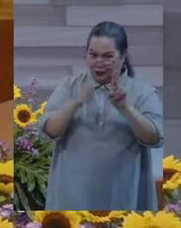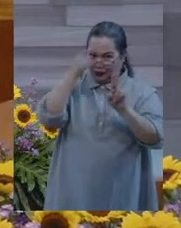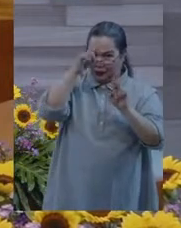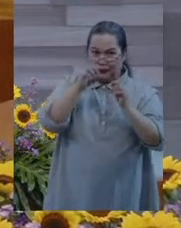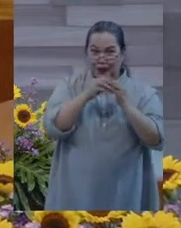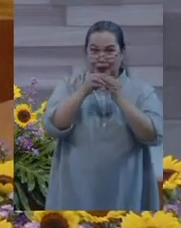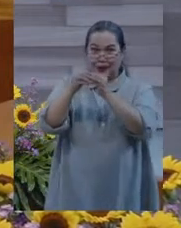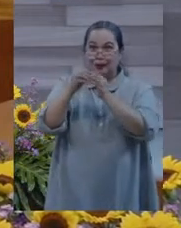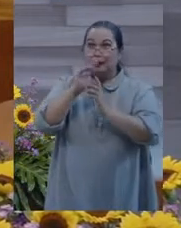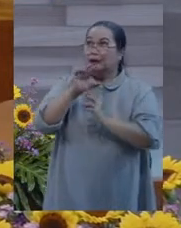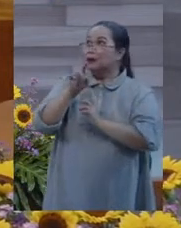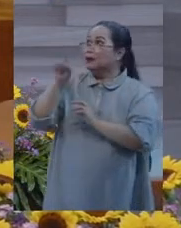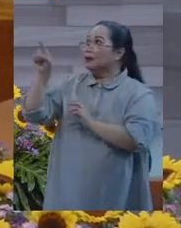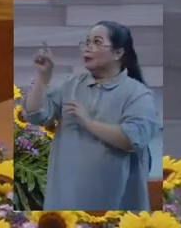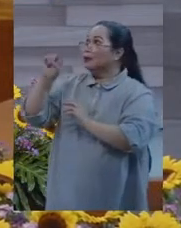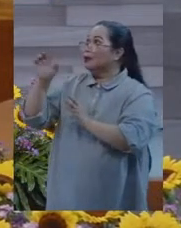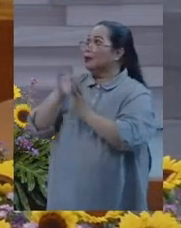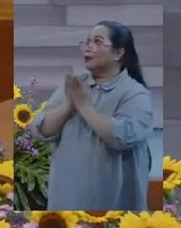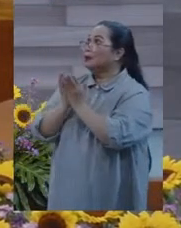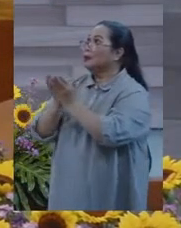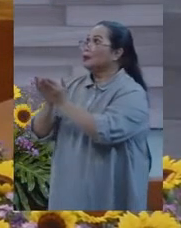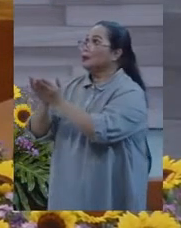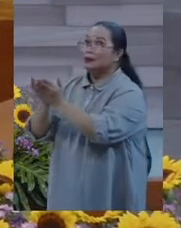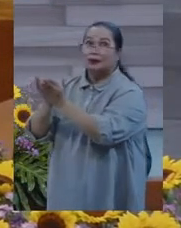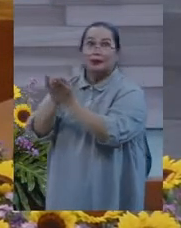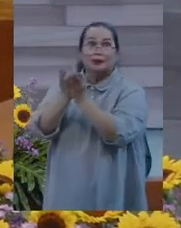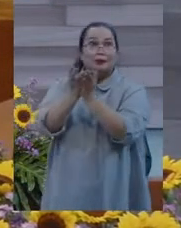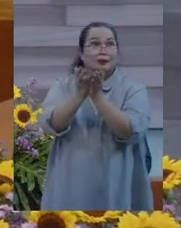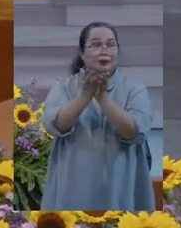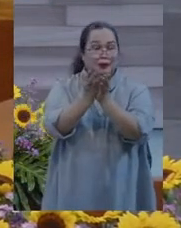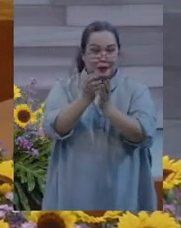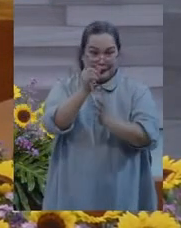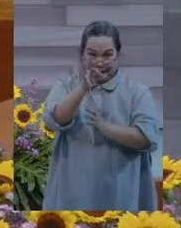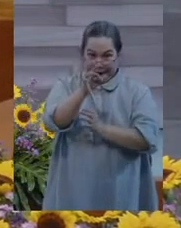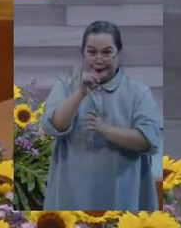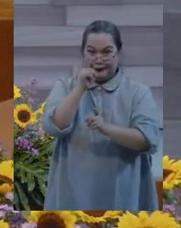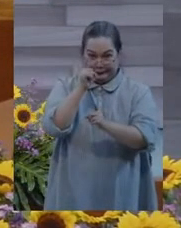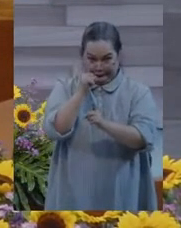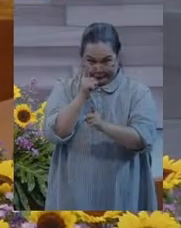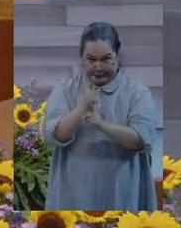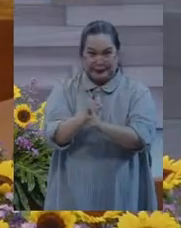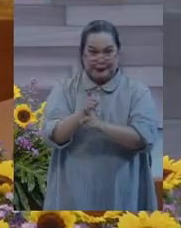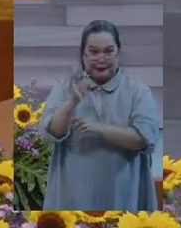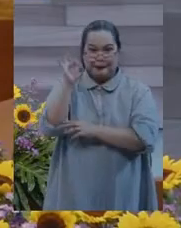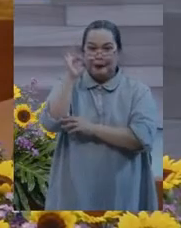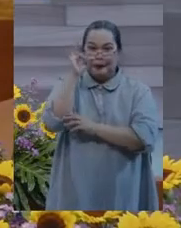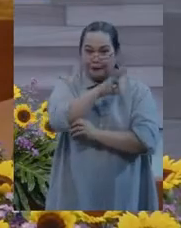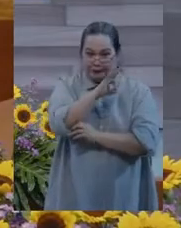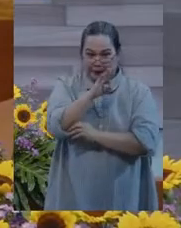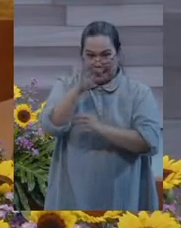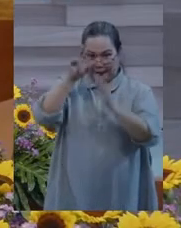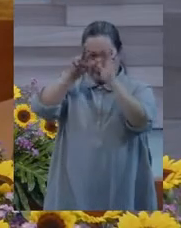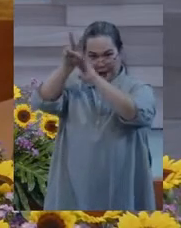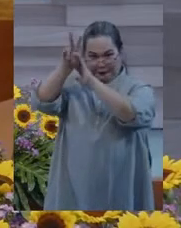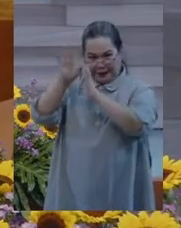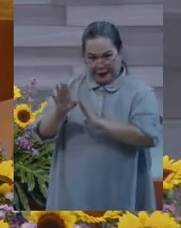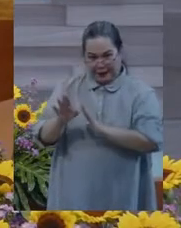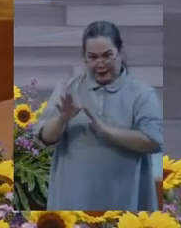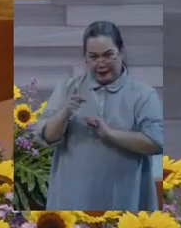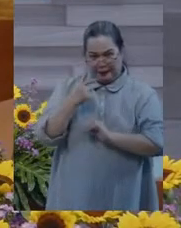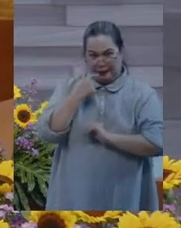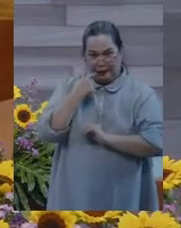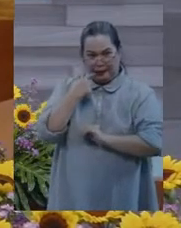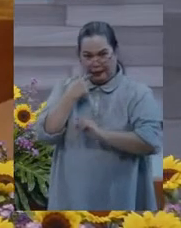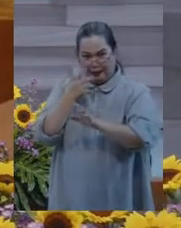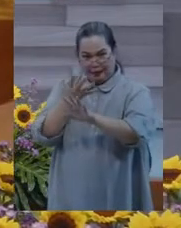direksyon ng inyong bapor. Kasi kayo maliligaw. Ganon ang mga bulaang propeta.